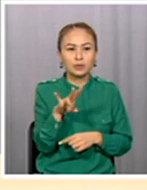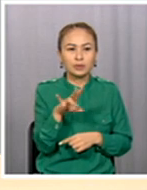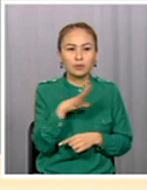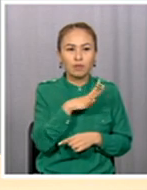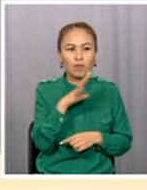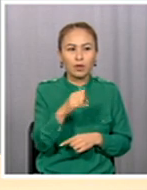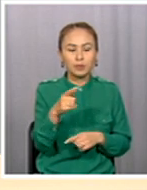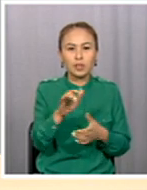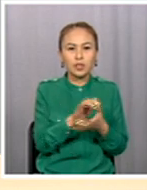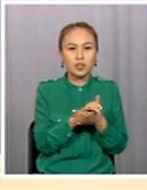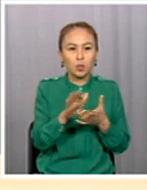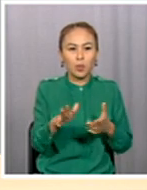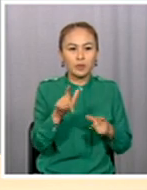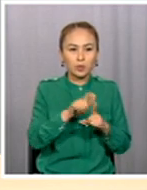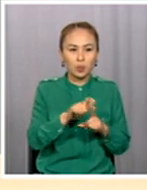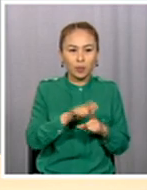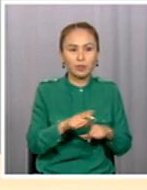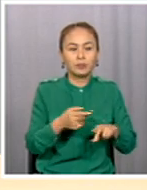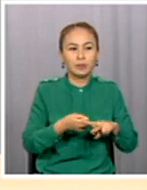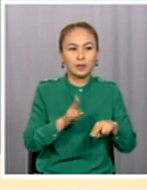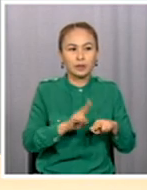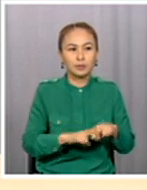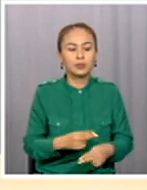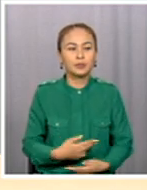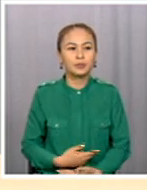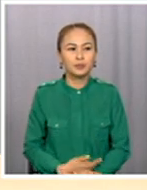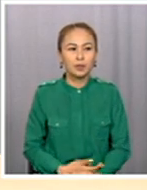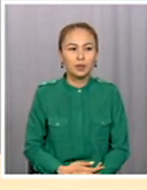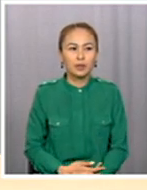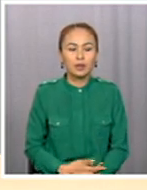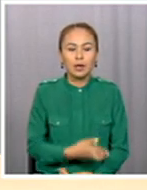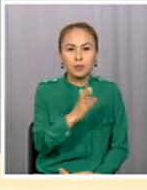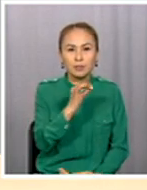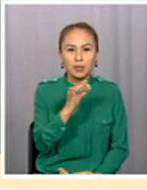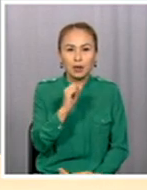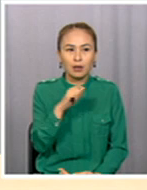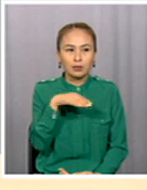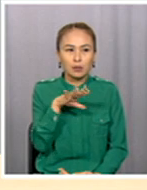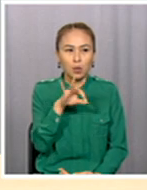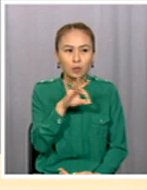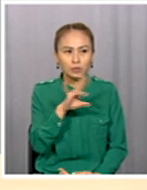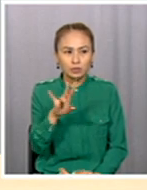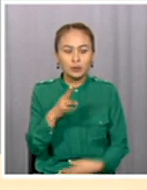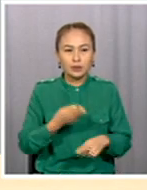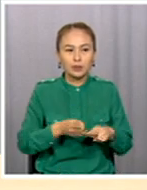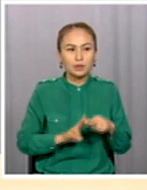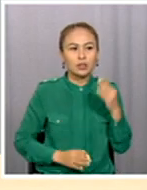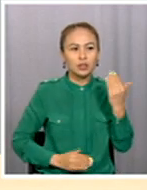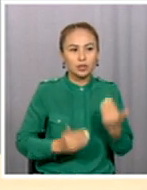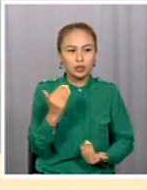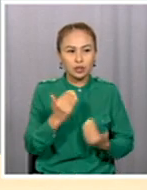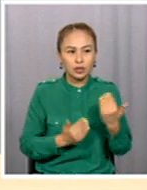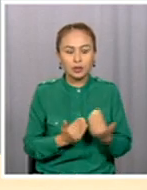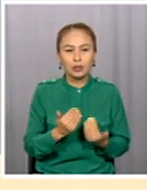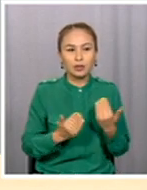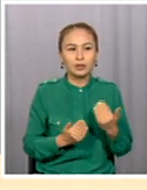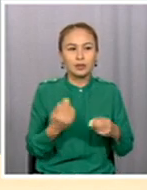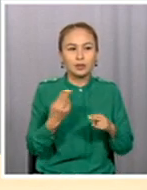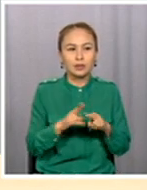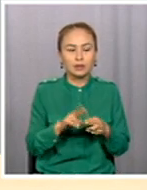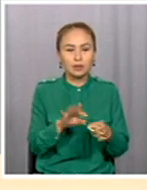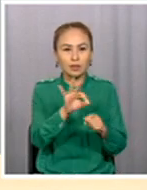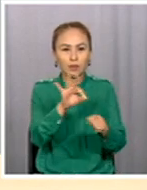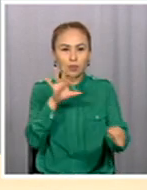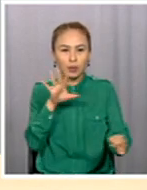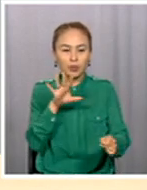возможно, значение некоторых из них вам непонятно. Итак, биатлон – это лыжная гонка со стрельбой